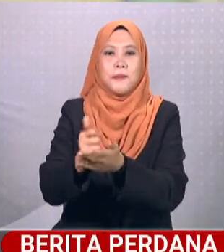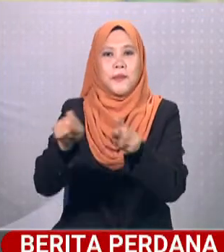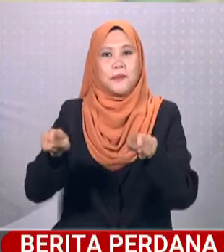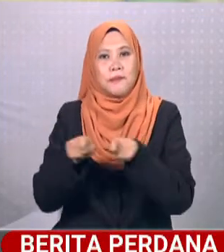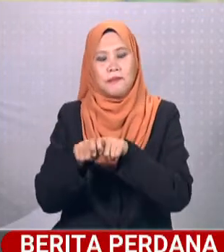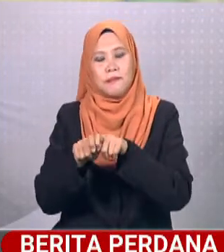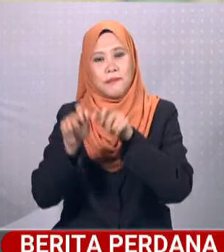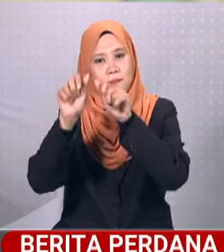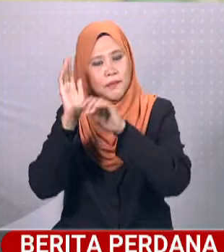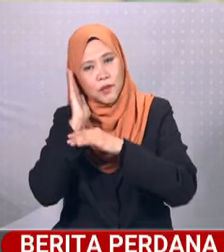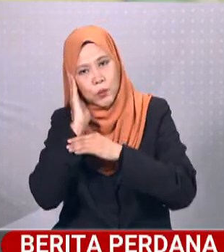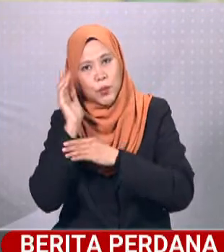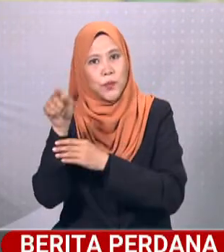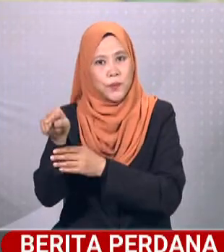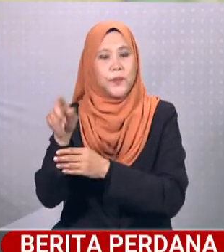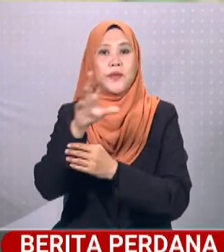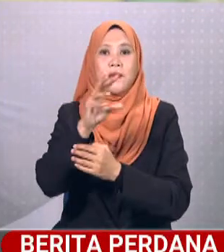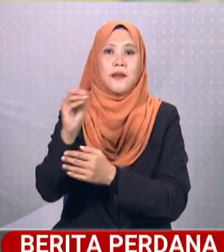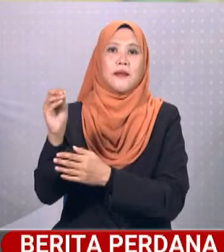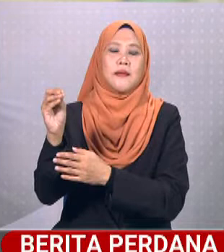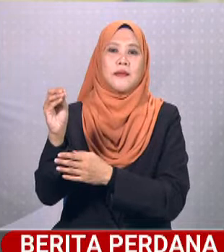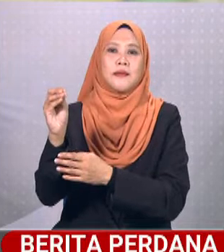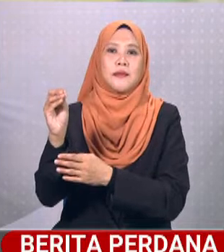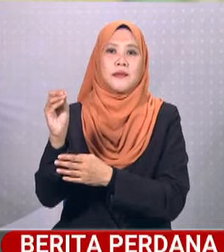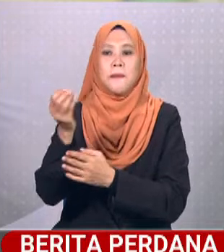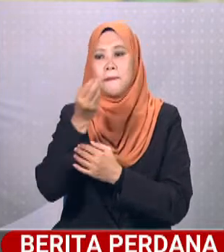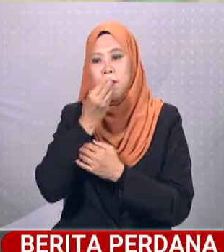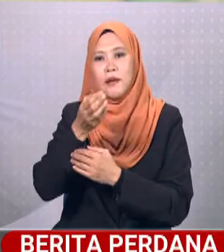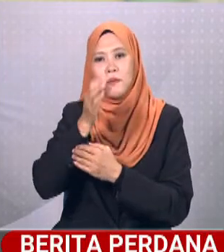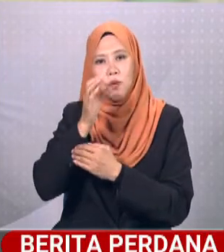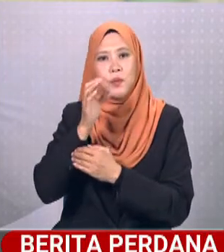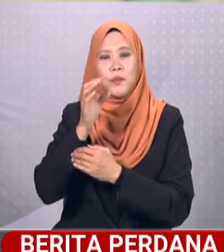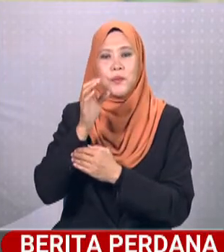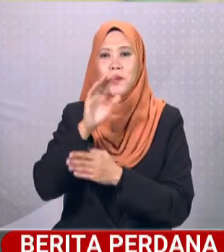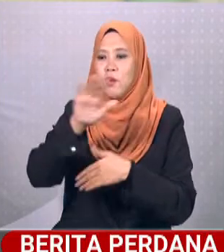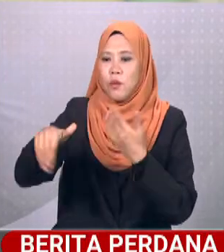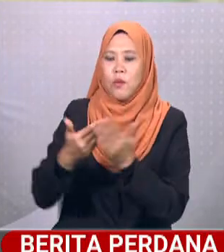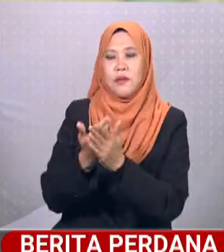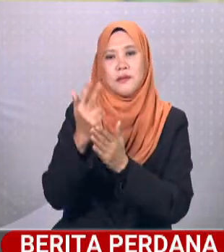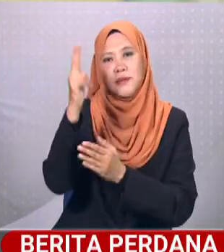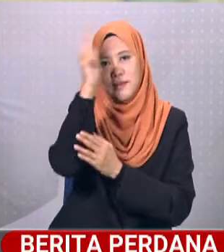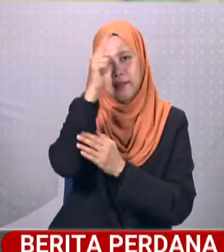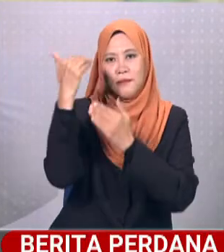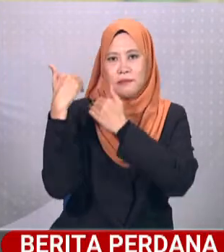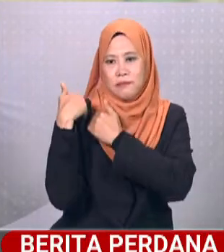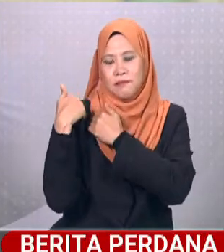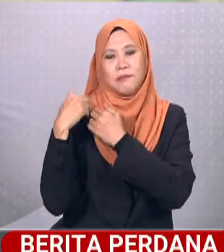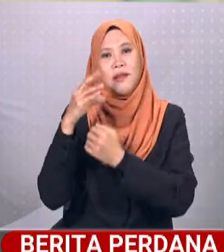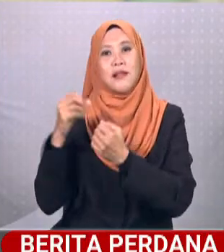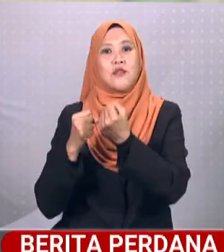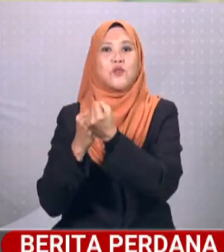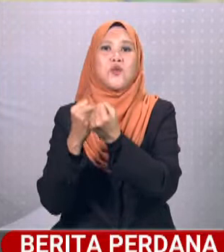mereka, begitu juga dengan untuk makan minum mereka akan di tanggung oleh penaja-penaja